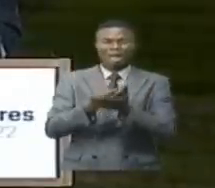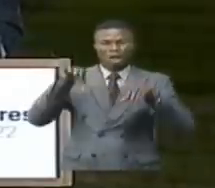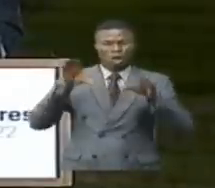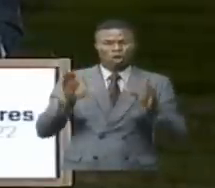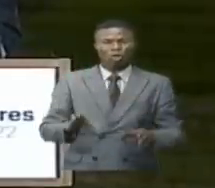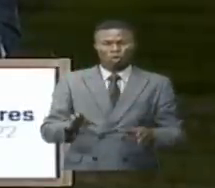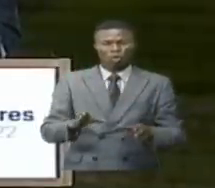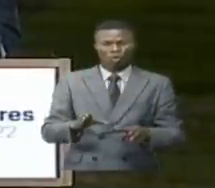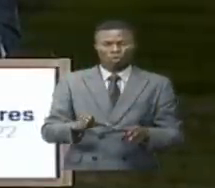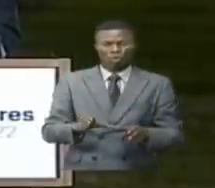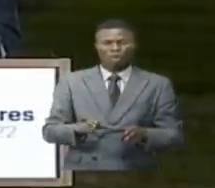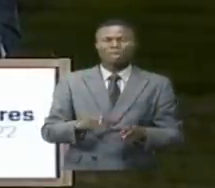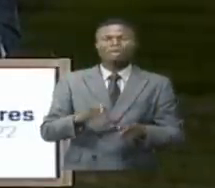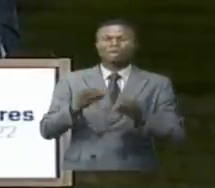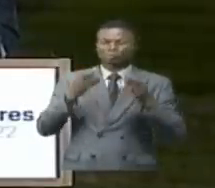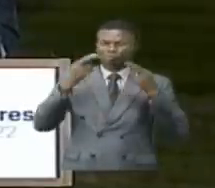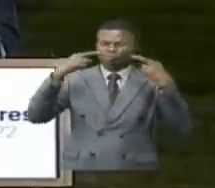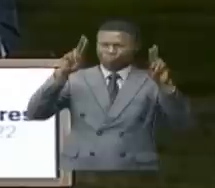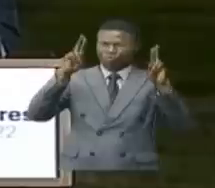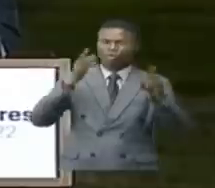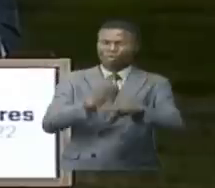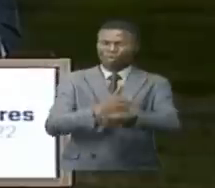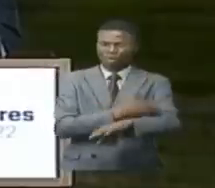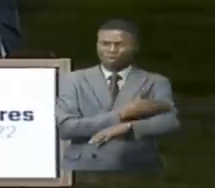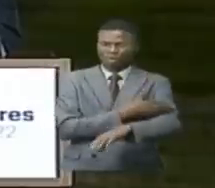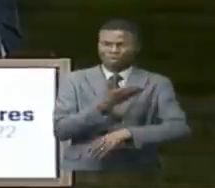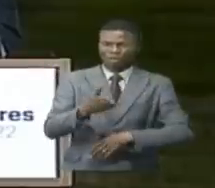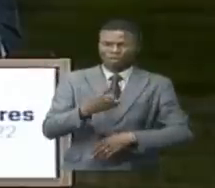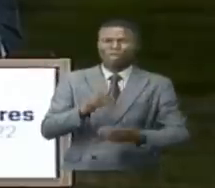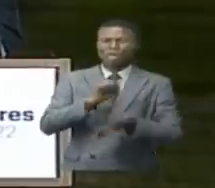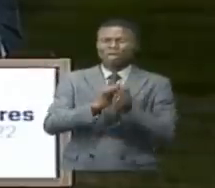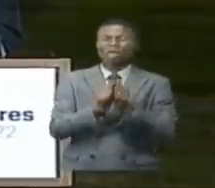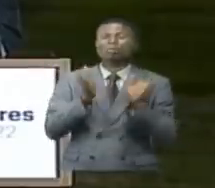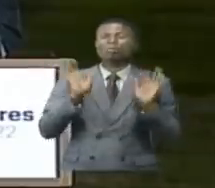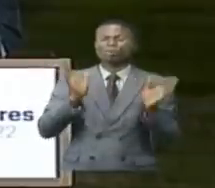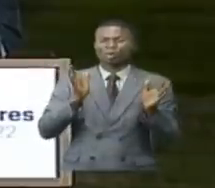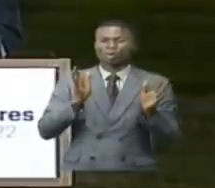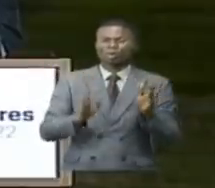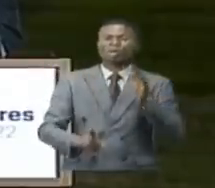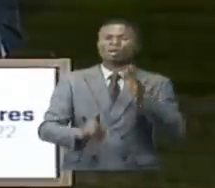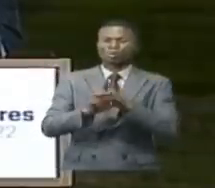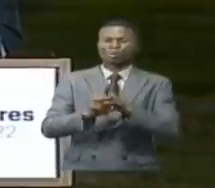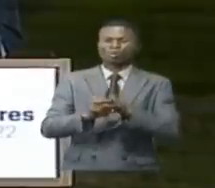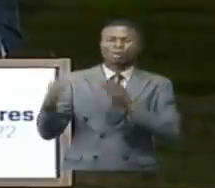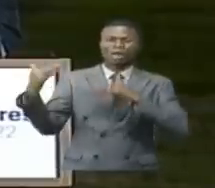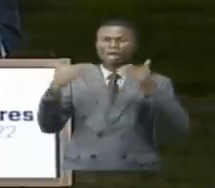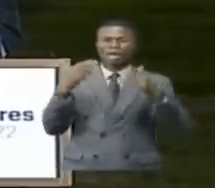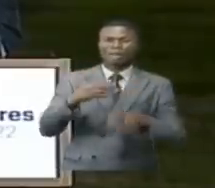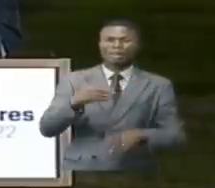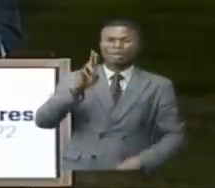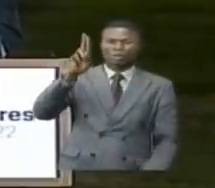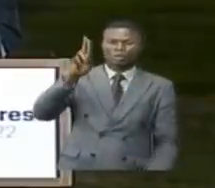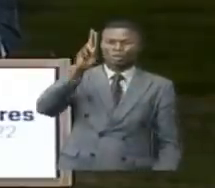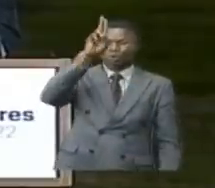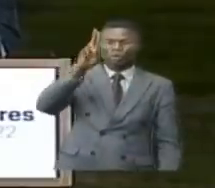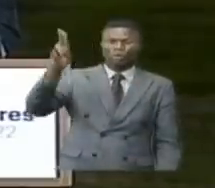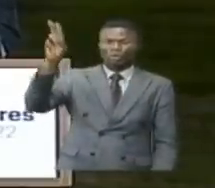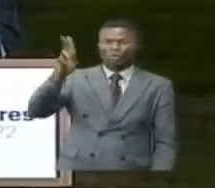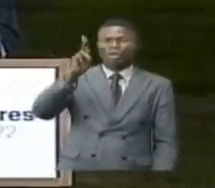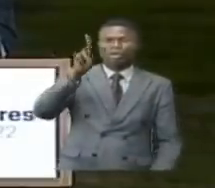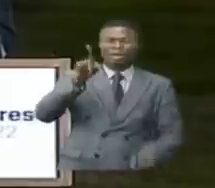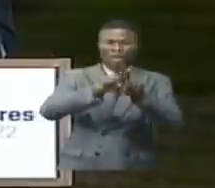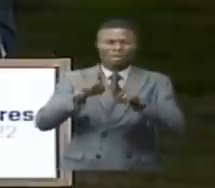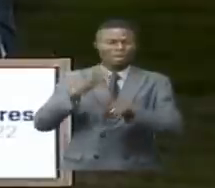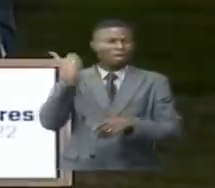continue à faire preuve de résilience face aux chocs massifs occasionnés par la guerre en Ukraine et la résurgence de la pandémie